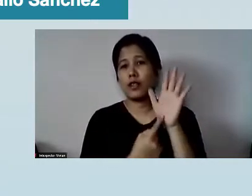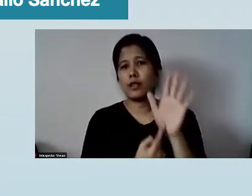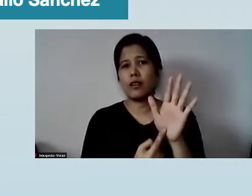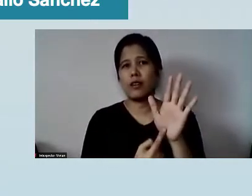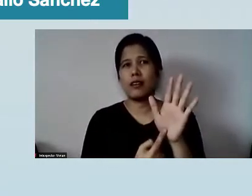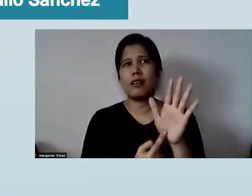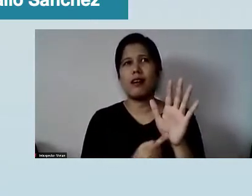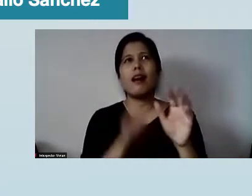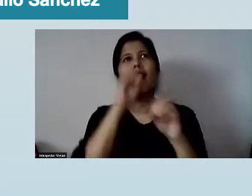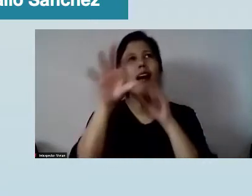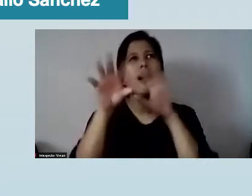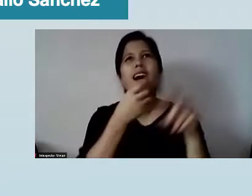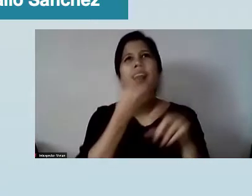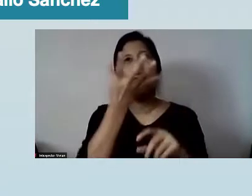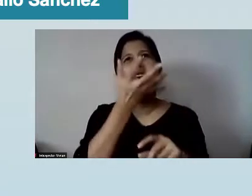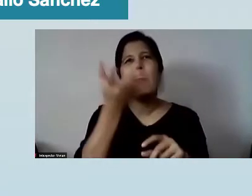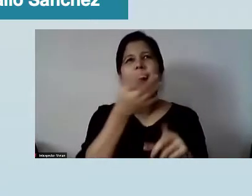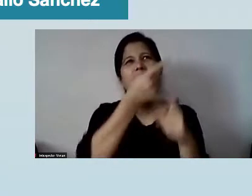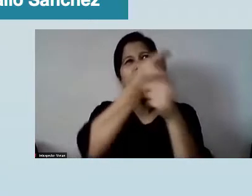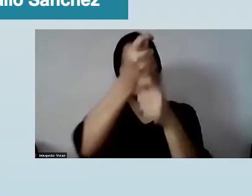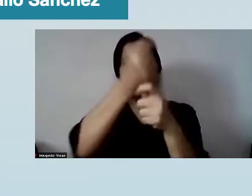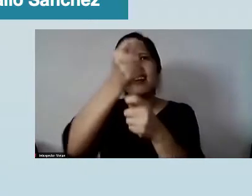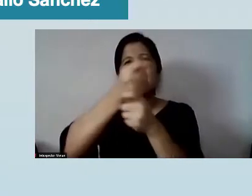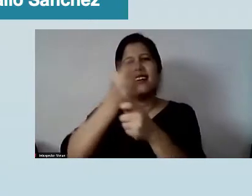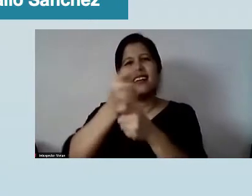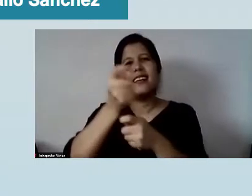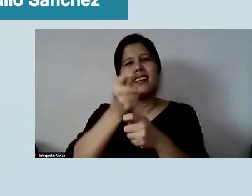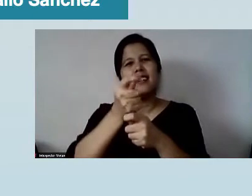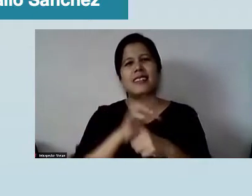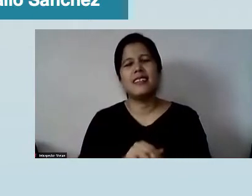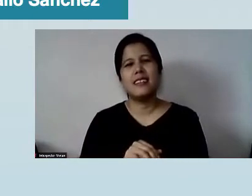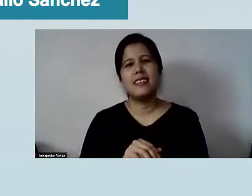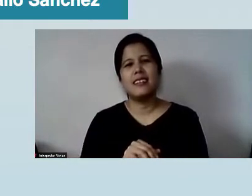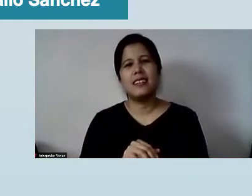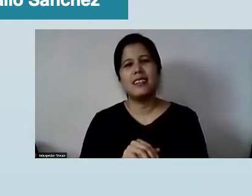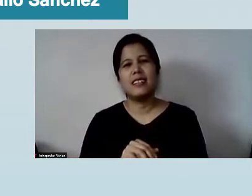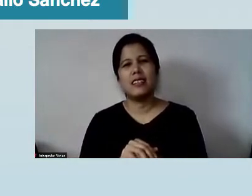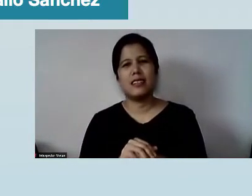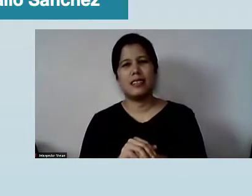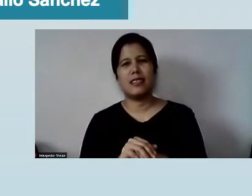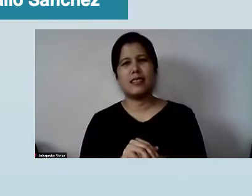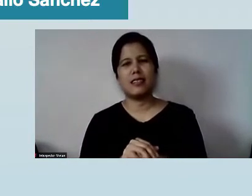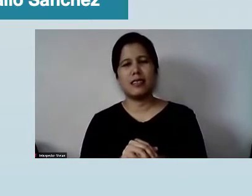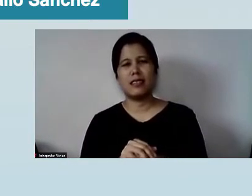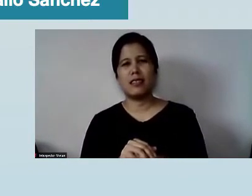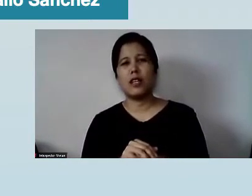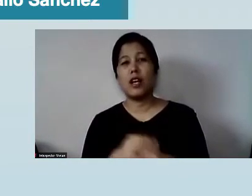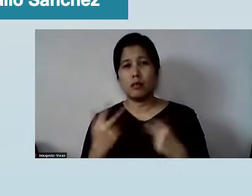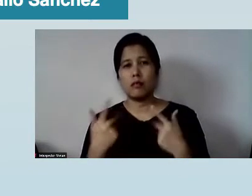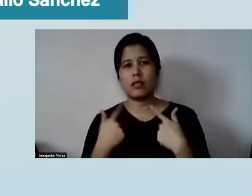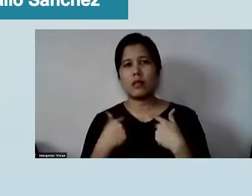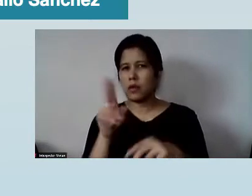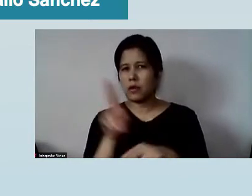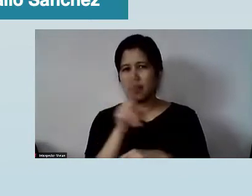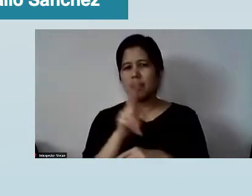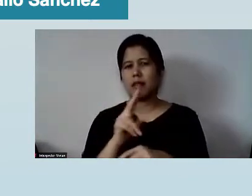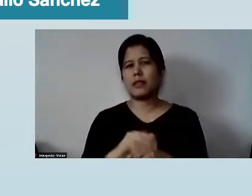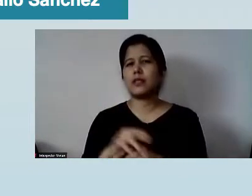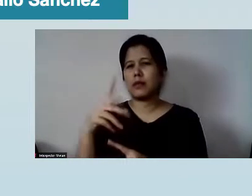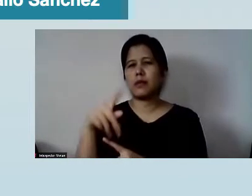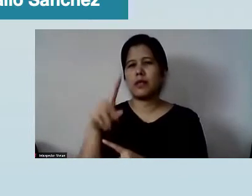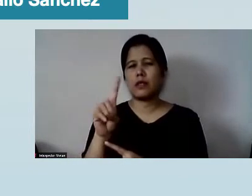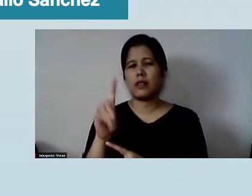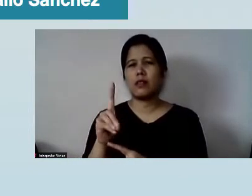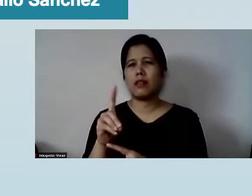pinagsisigawan siya, no? Ginawang katatawanan. At yung iba naman, mapagsamantala, no? Mayroong mga gumagamit sa mga PWDs